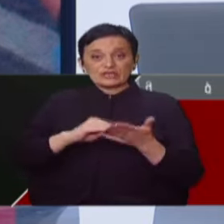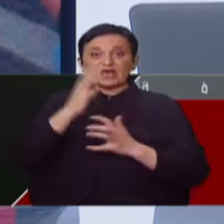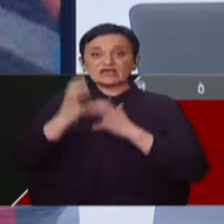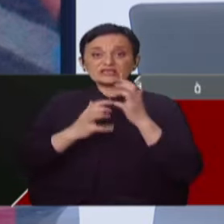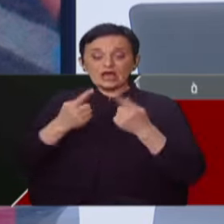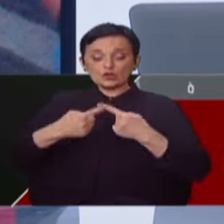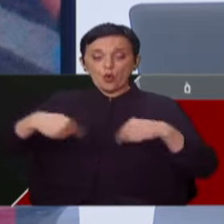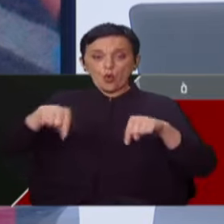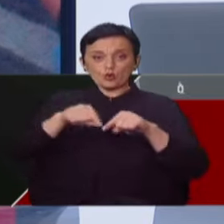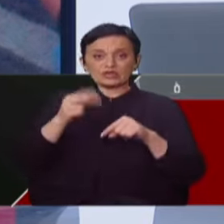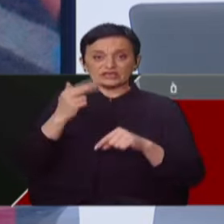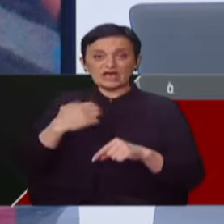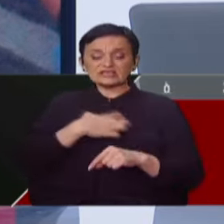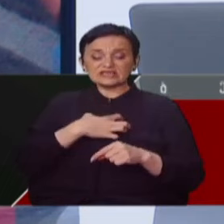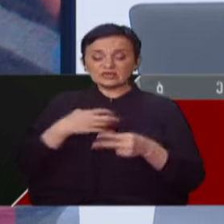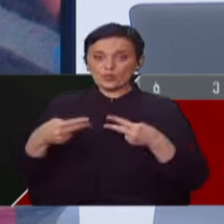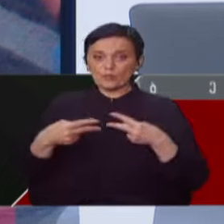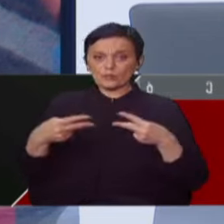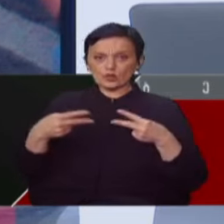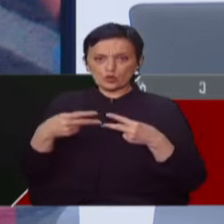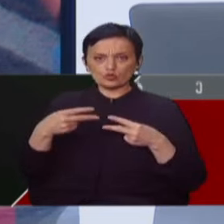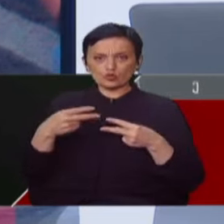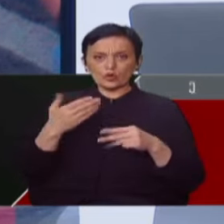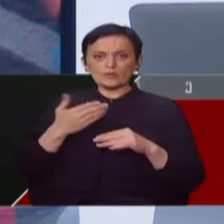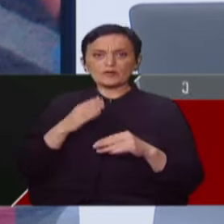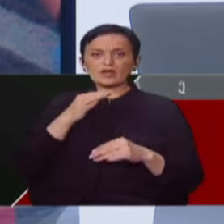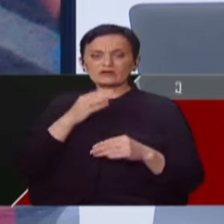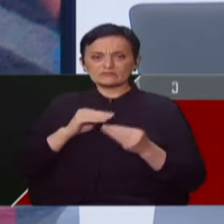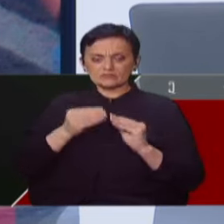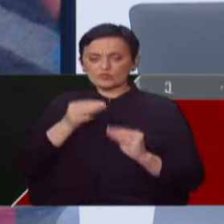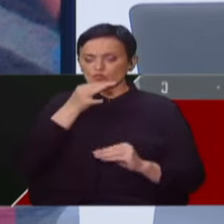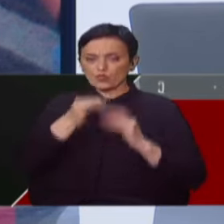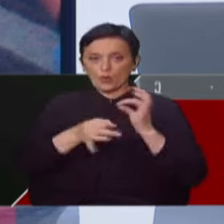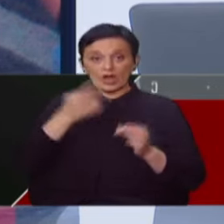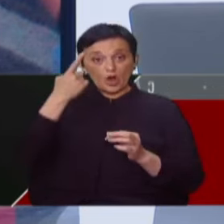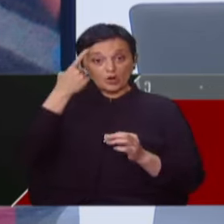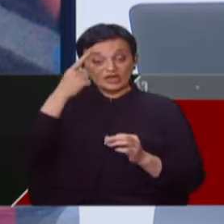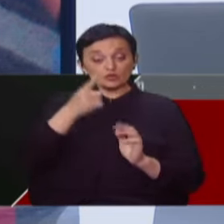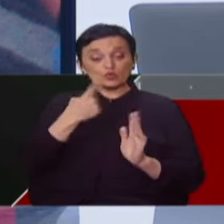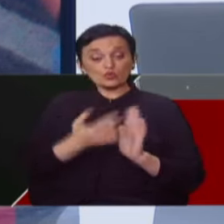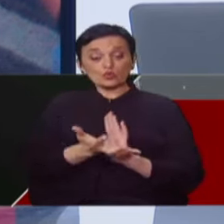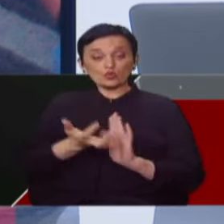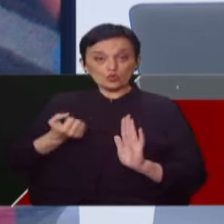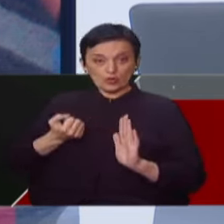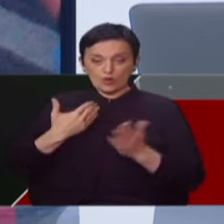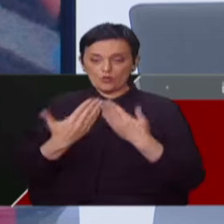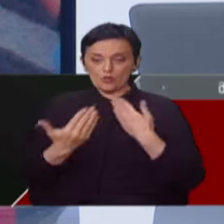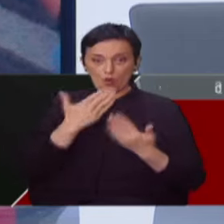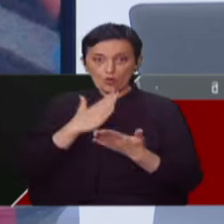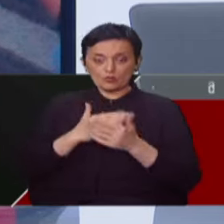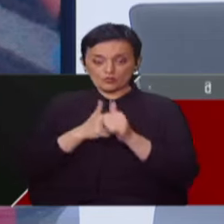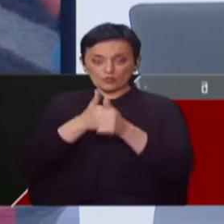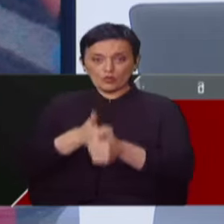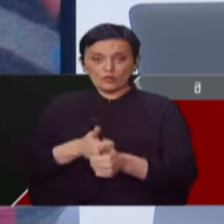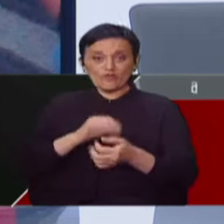საერთაშორისო ორგანიზაციებისგან და სტრატეგიული პარტნიორებისგან საკმაოდ მწვავე გამოხმაურება და ინიციატივის უკან გაწოვის მოწოდებები მოჰყვა. თუმცა